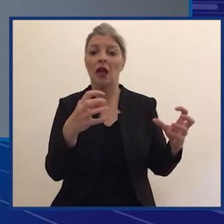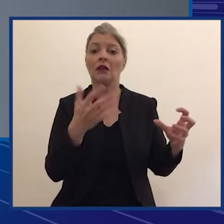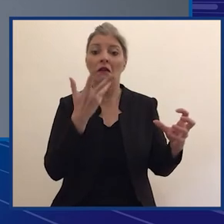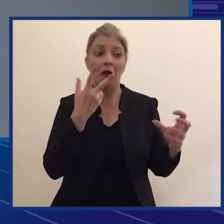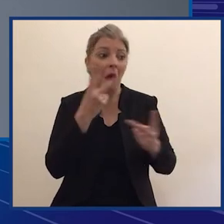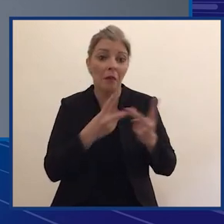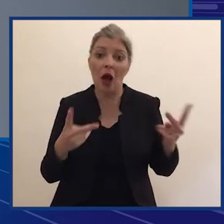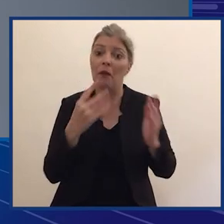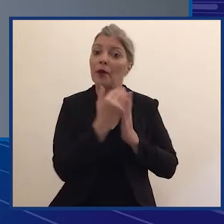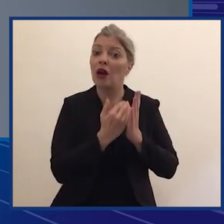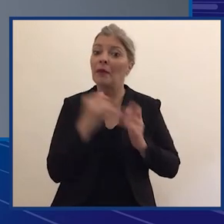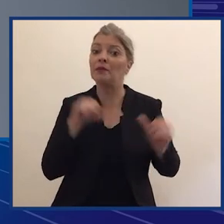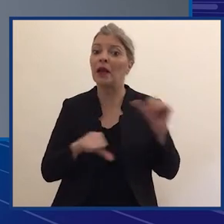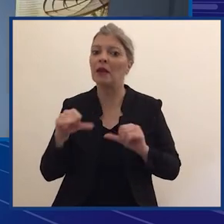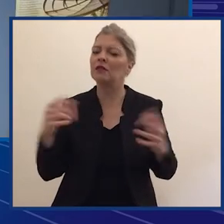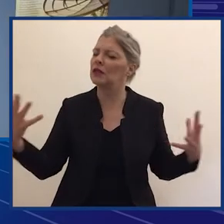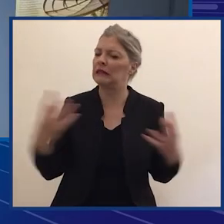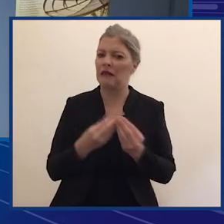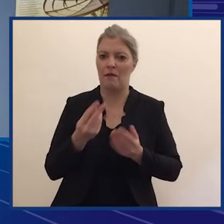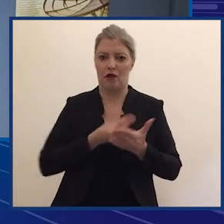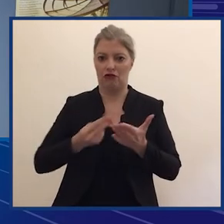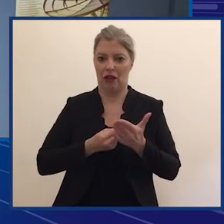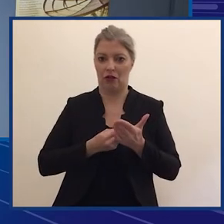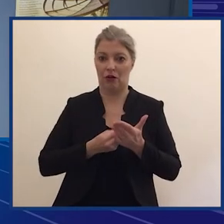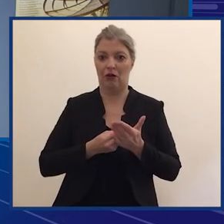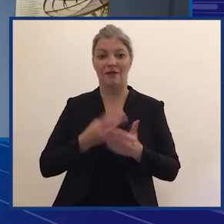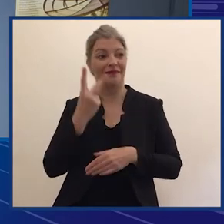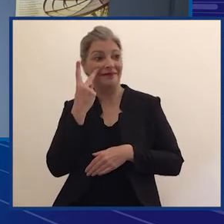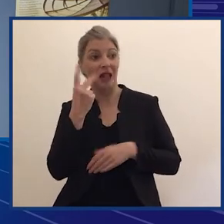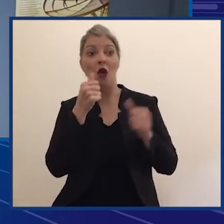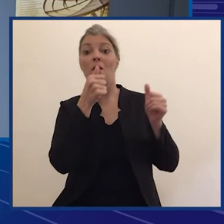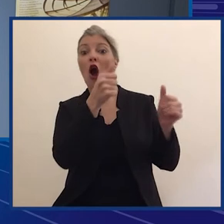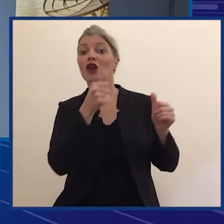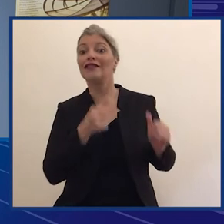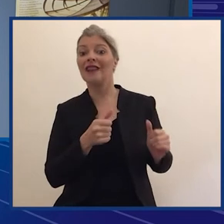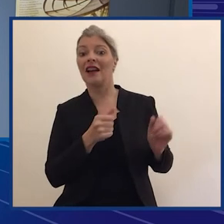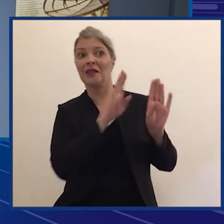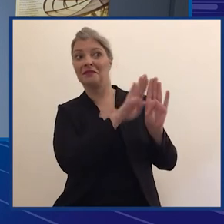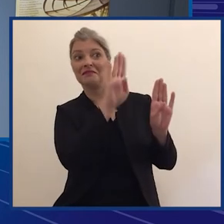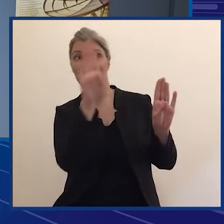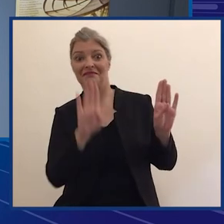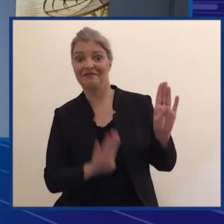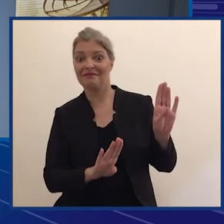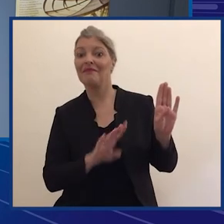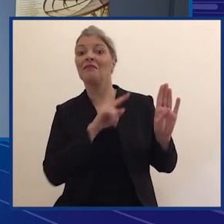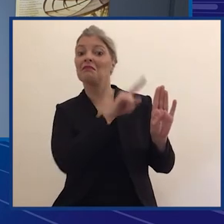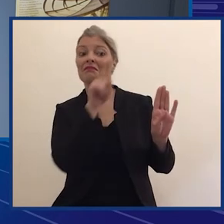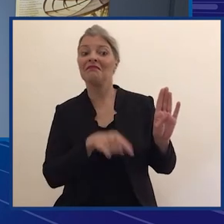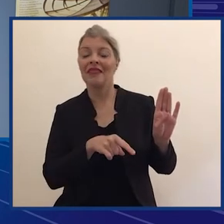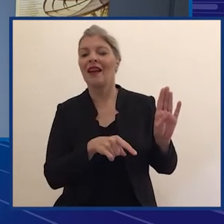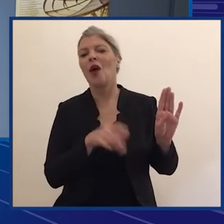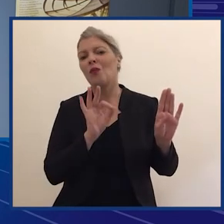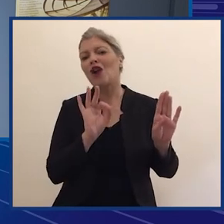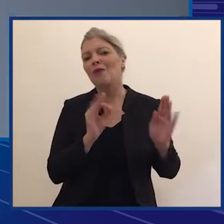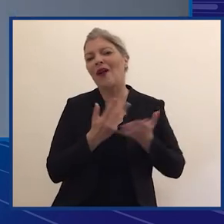di sperimentazione. Ad esempio, alcuni di questi grafici riportano, di questi poster,